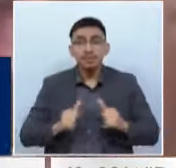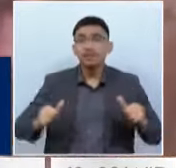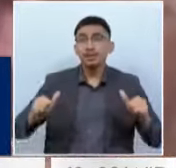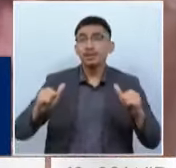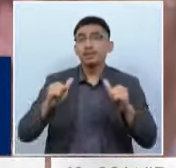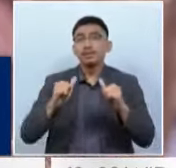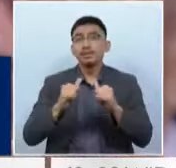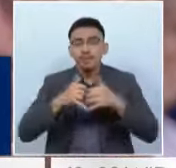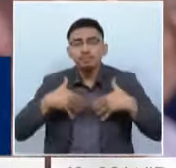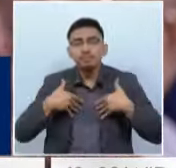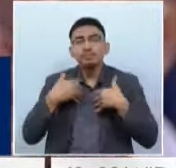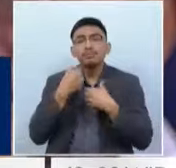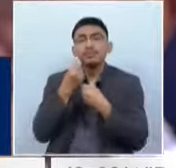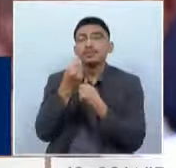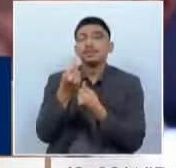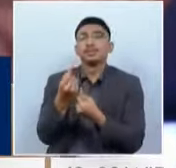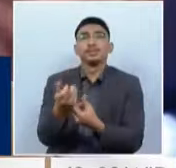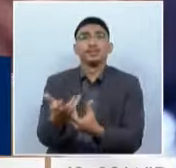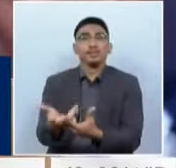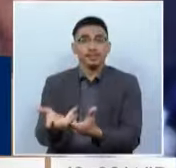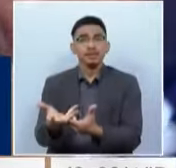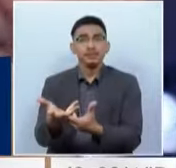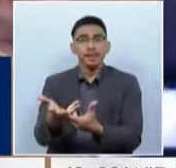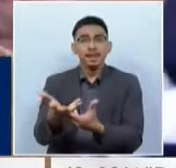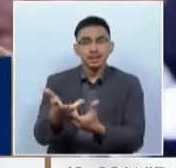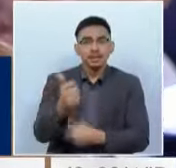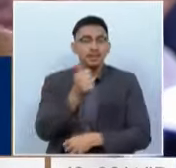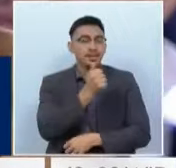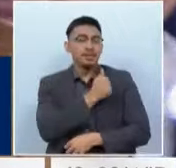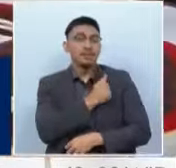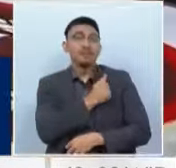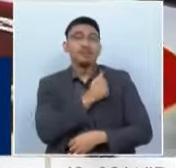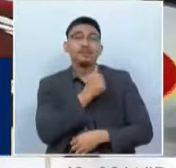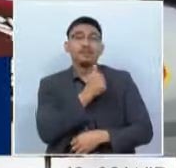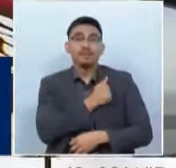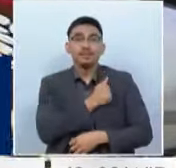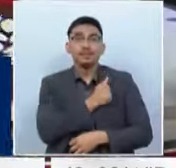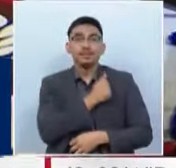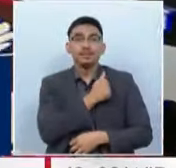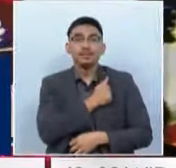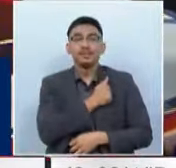aspirasi bersama demi bangsa